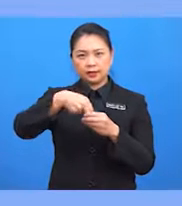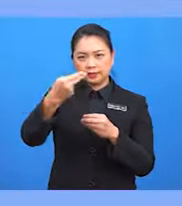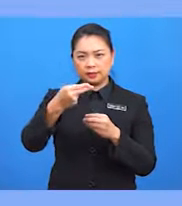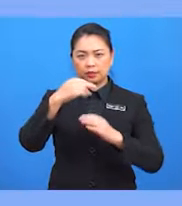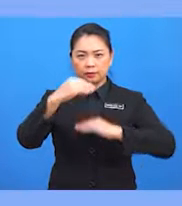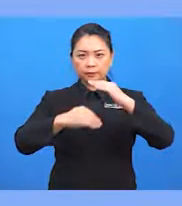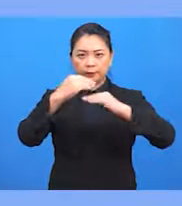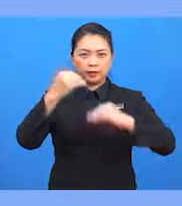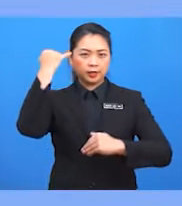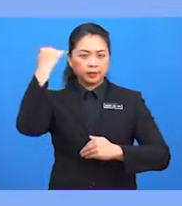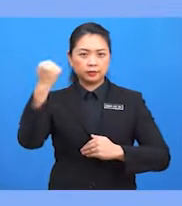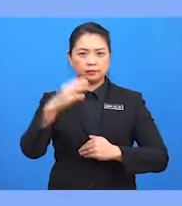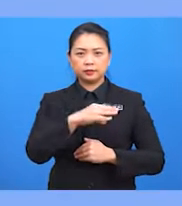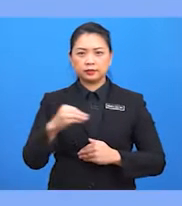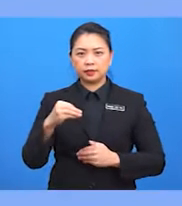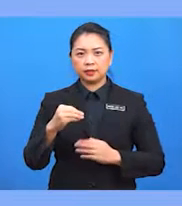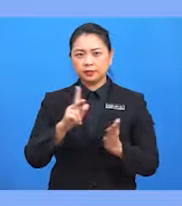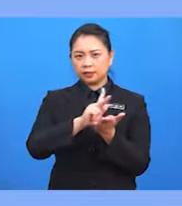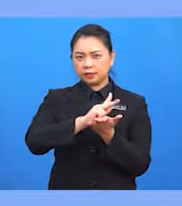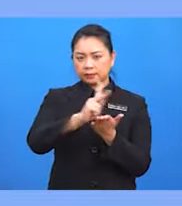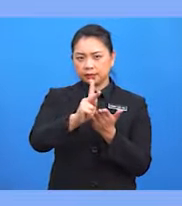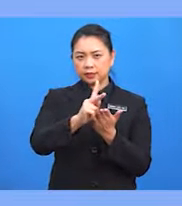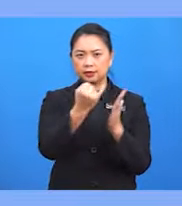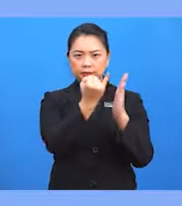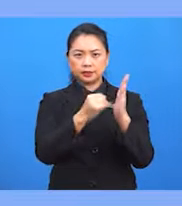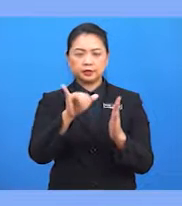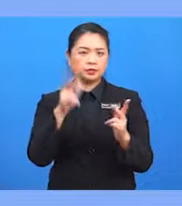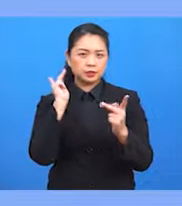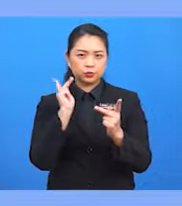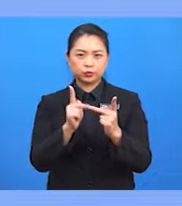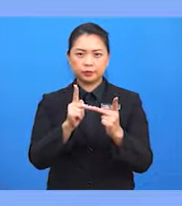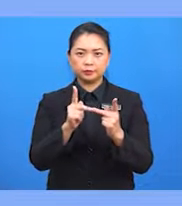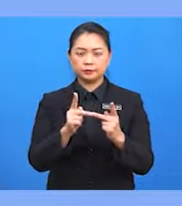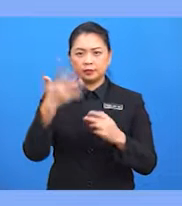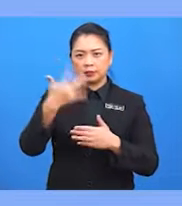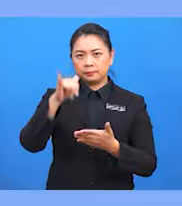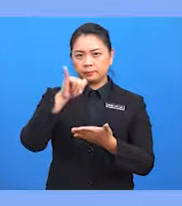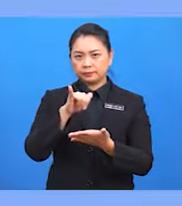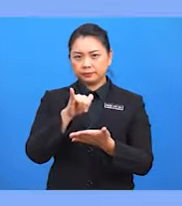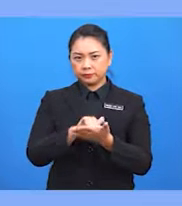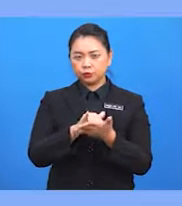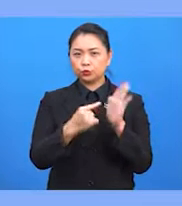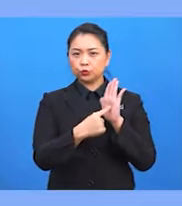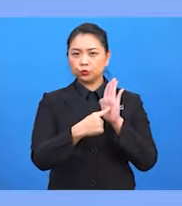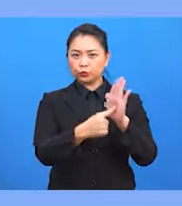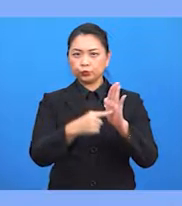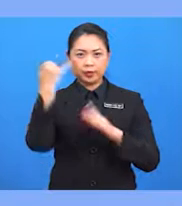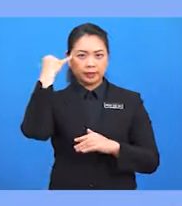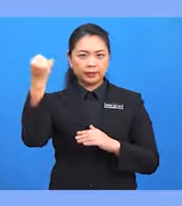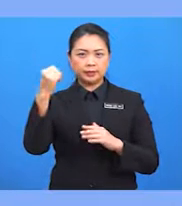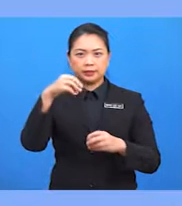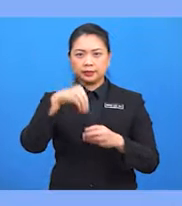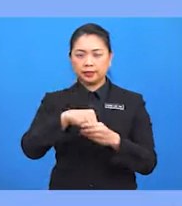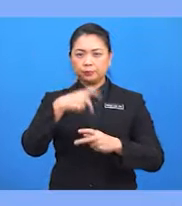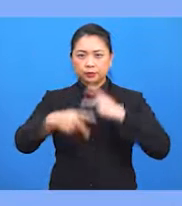idea, seterusnya mengemaskan lakaran yang bersesuaian. Kemudian, demonstrasikan idea dan konsep